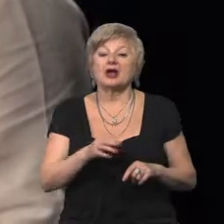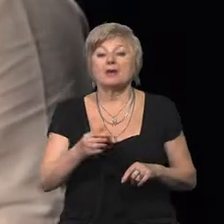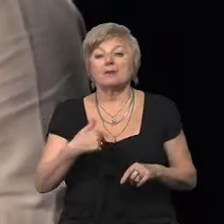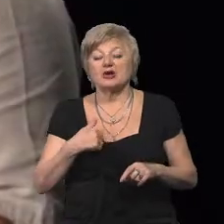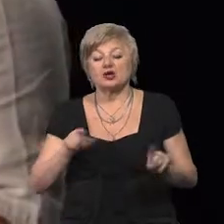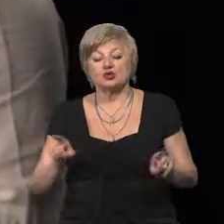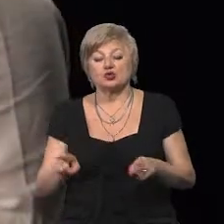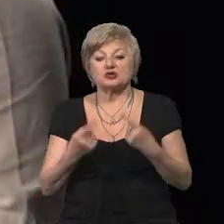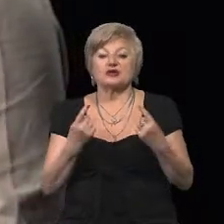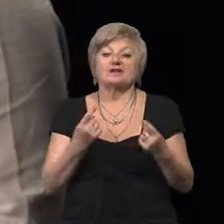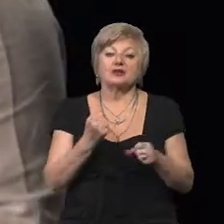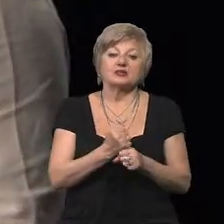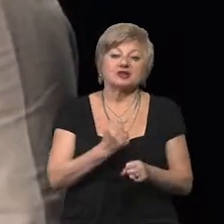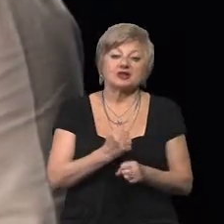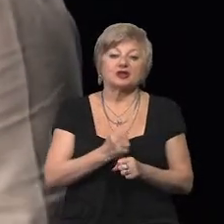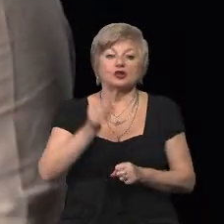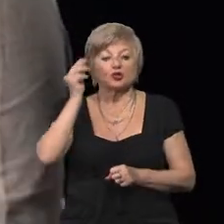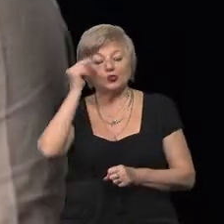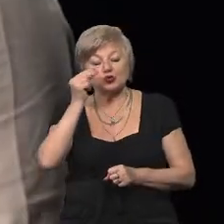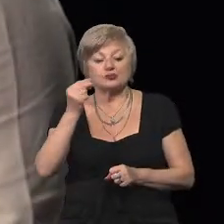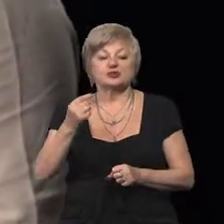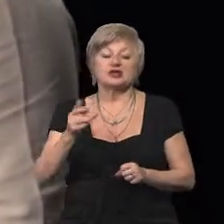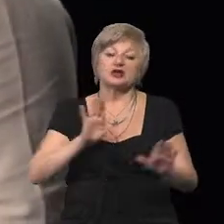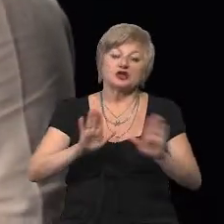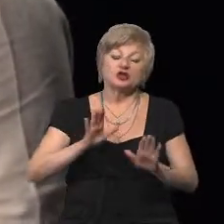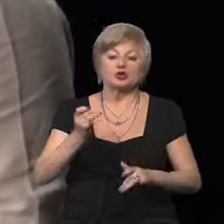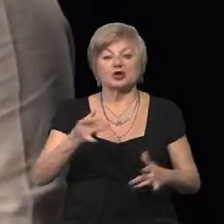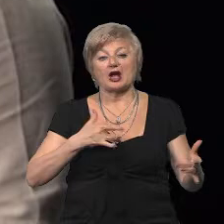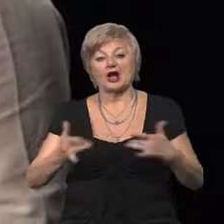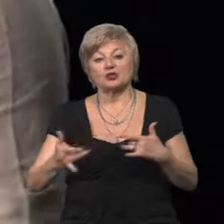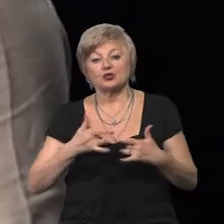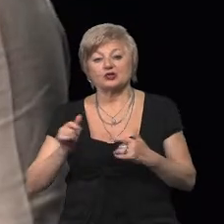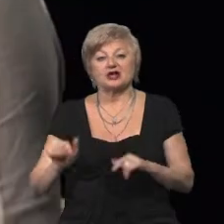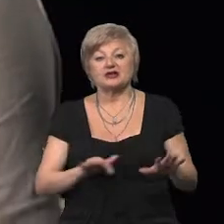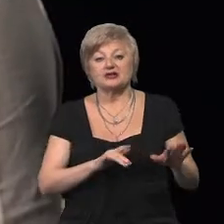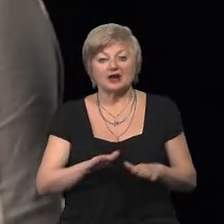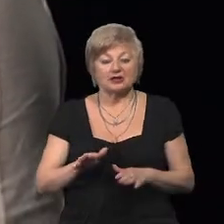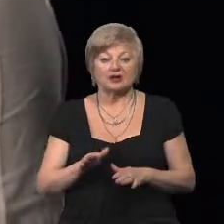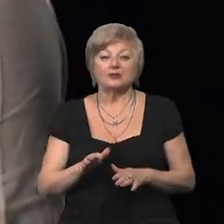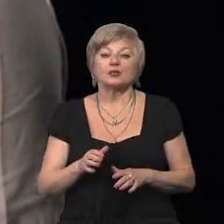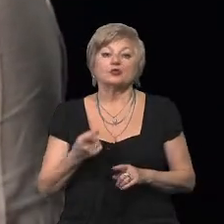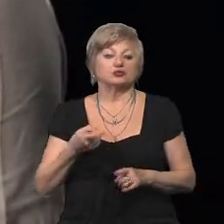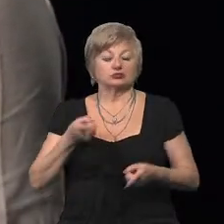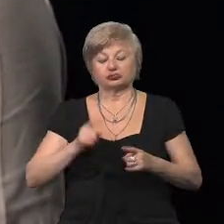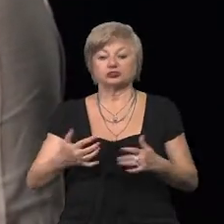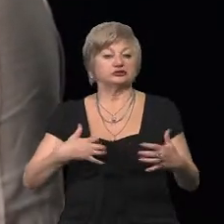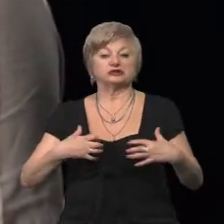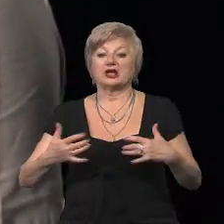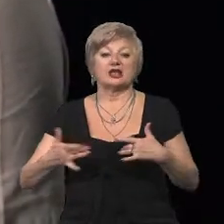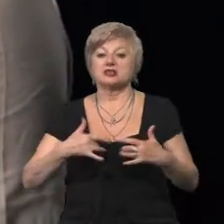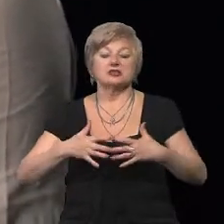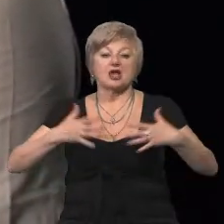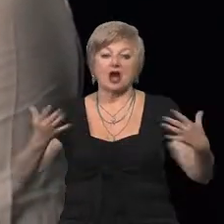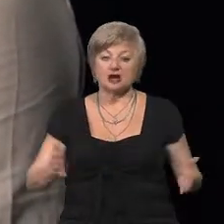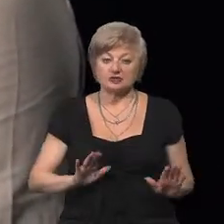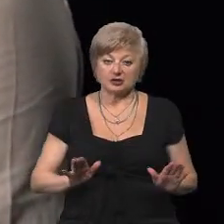делая продукт, одновременно еще и учимся и актерский, и режиссерский, и опять же, как создавать театр, потому что все-таки театр,